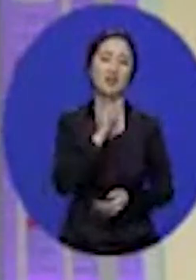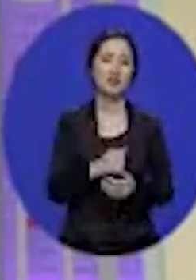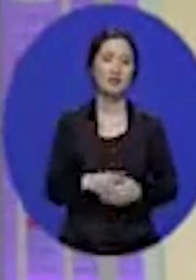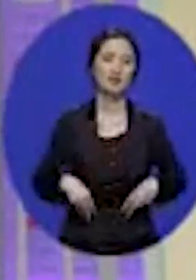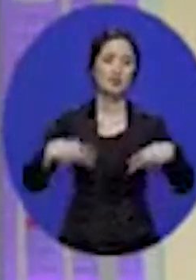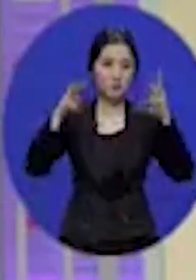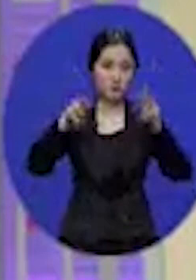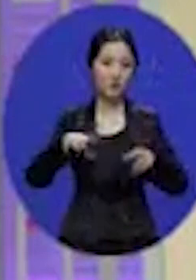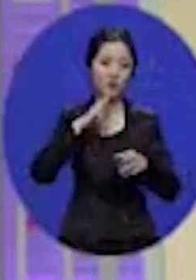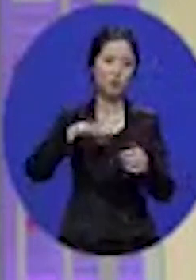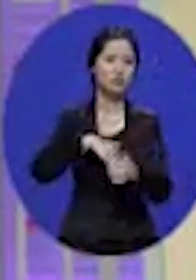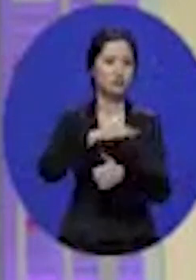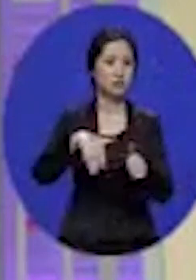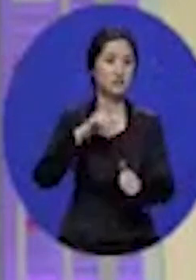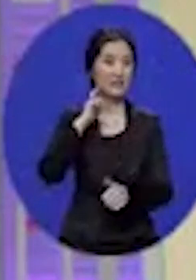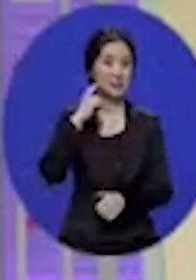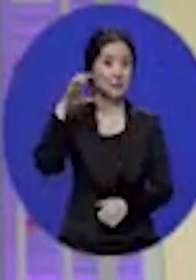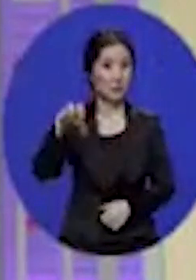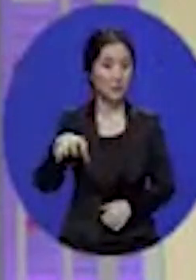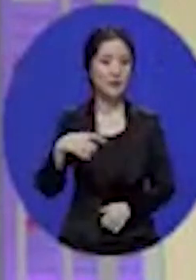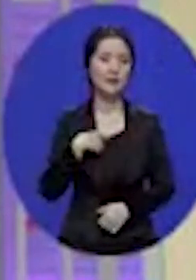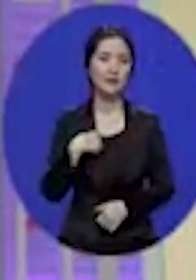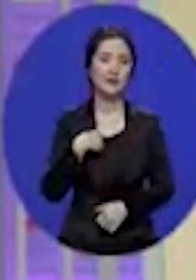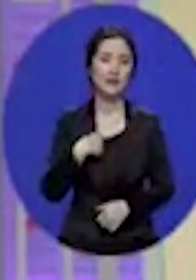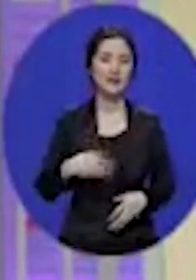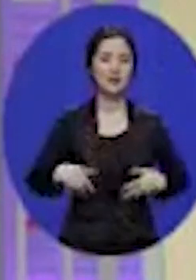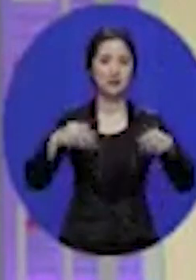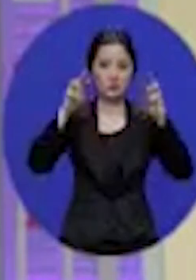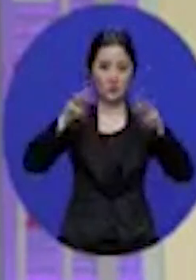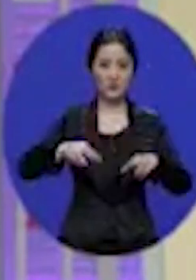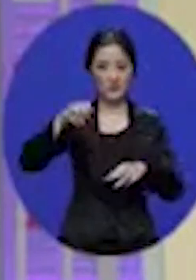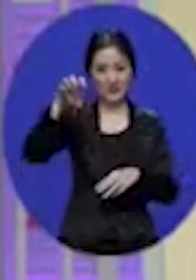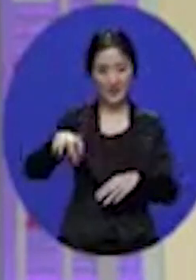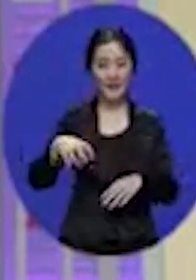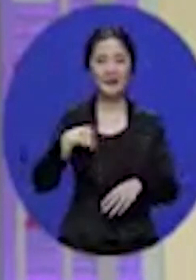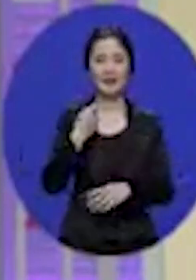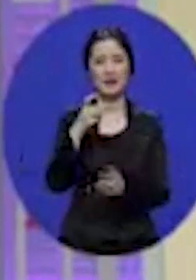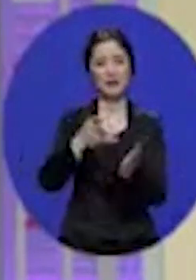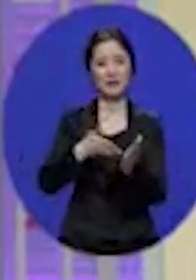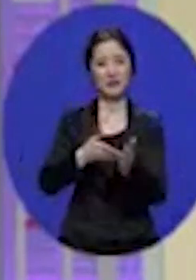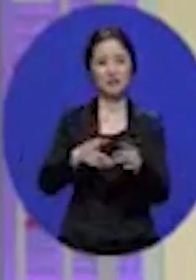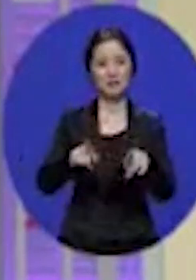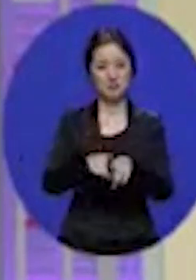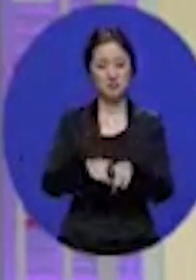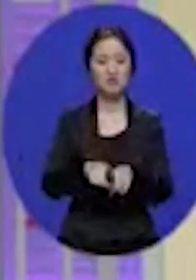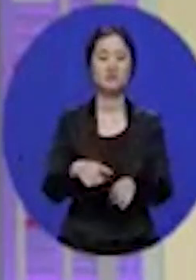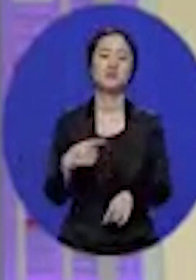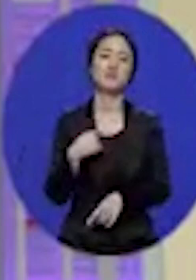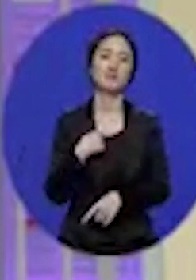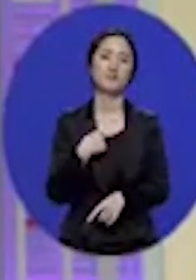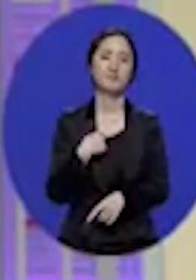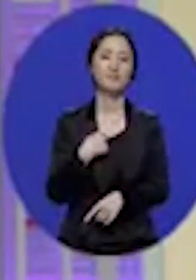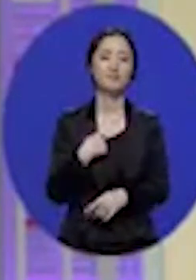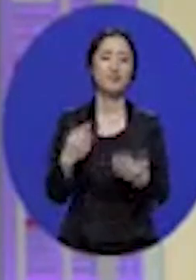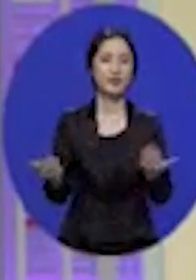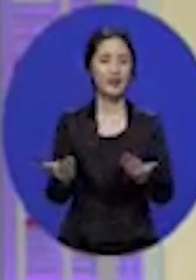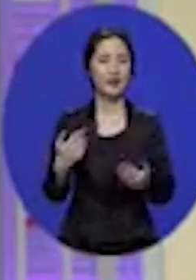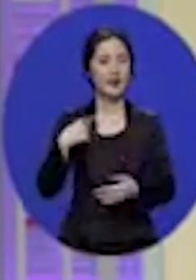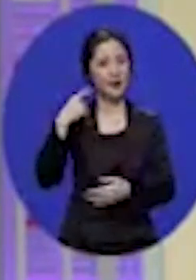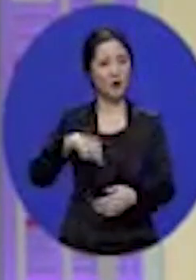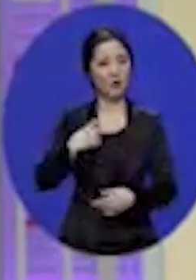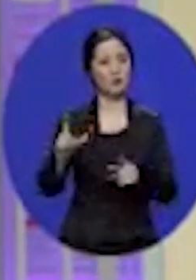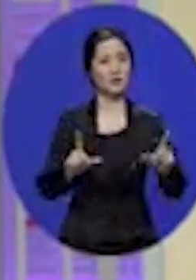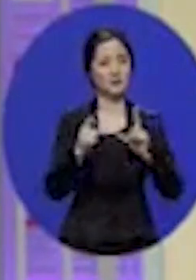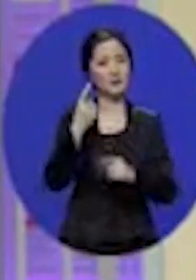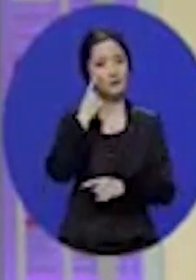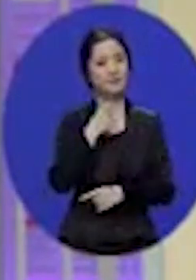그때 나는 춘천 MBC에서 아나운서를 하면서 혼자 살아야지. 라는 꿈을 이제 결정을 그때 했던 거였습니다.